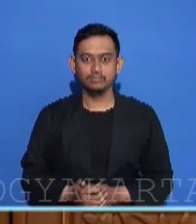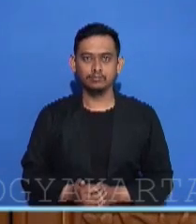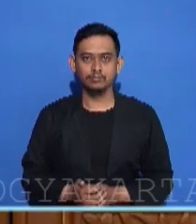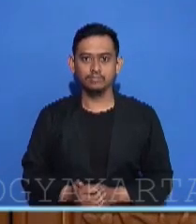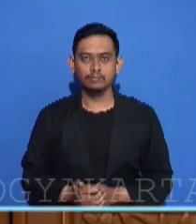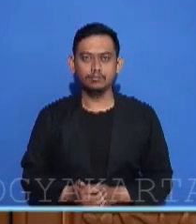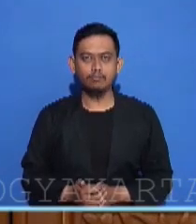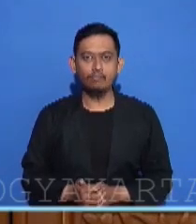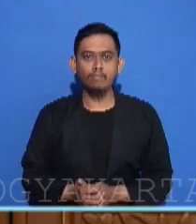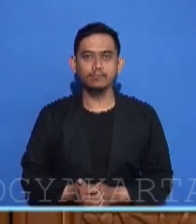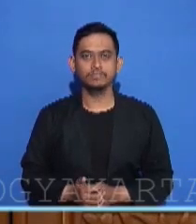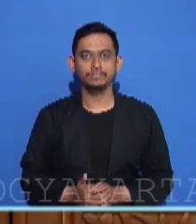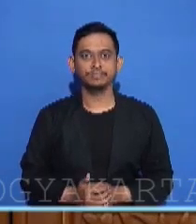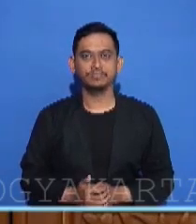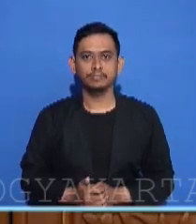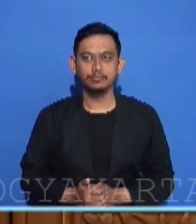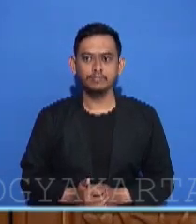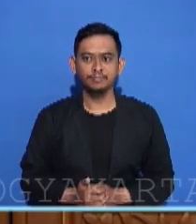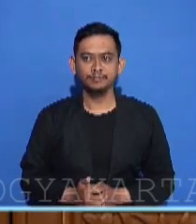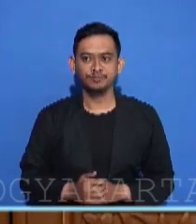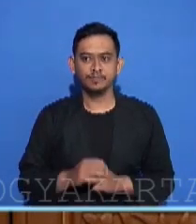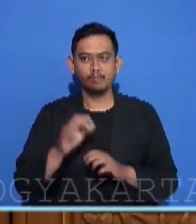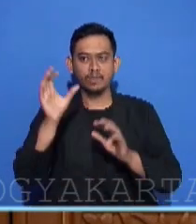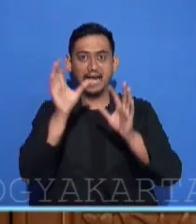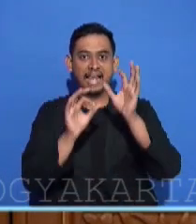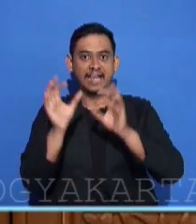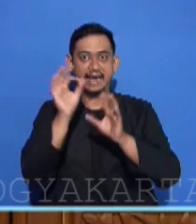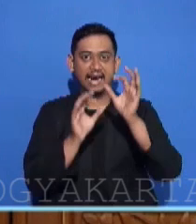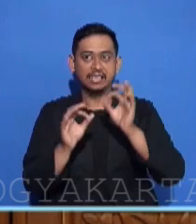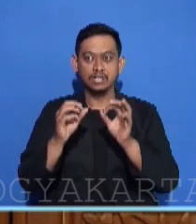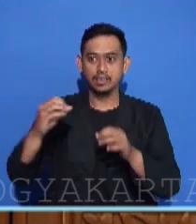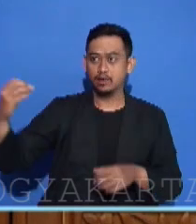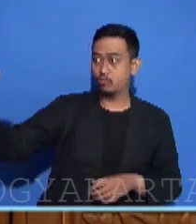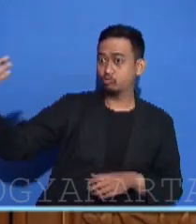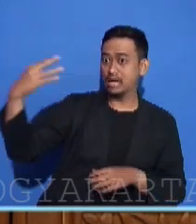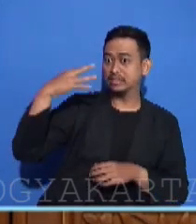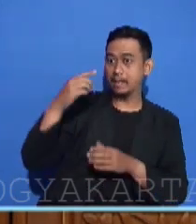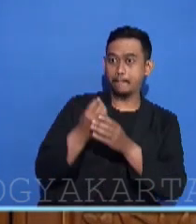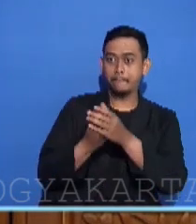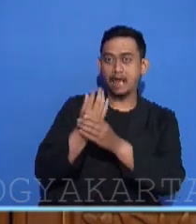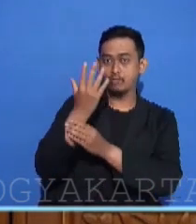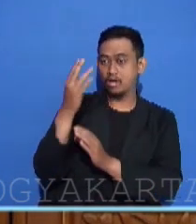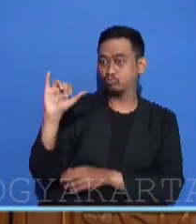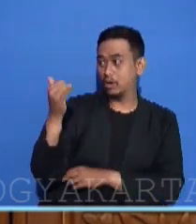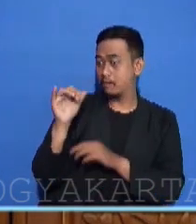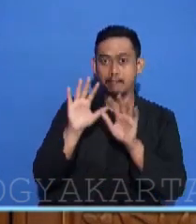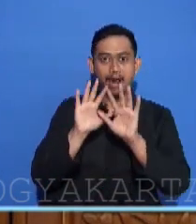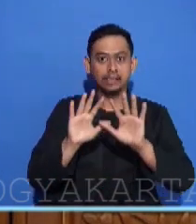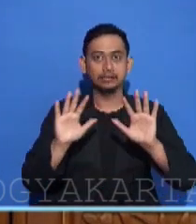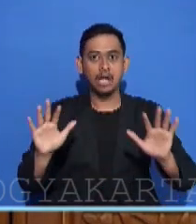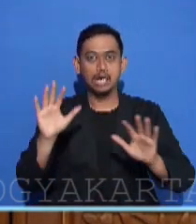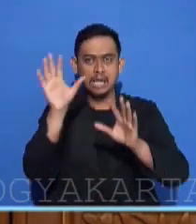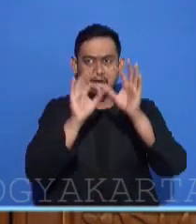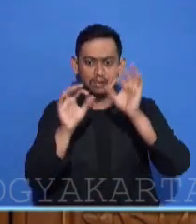Para pemirsa saking sakathah ing jenis kelengkeng impor ingkang saged dipun budidaya ing lalatan Ngayogyakarta inggih menika kelengkeng jenis